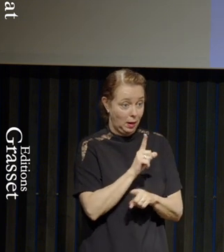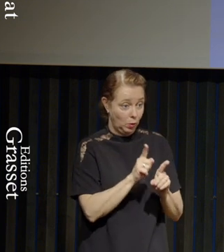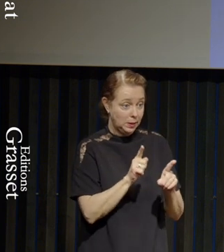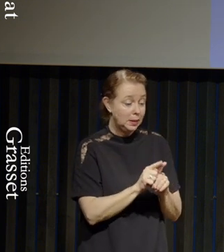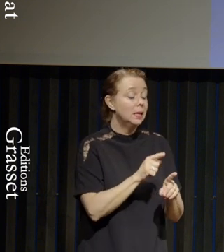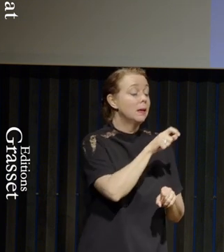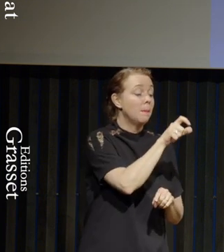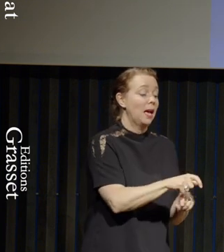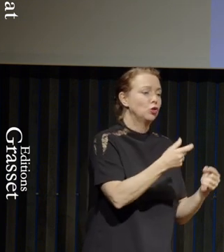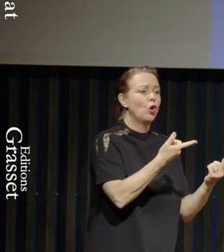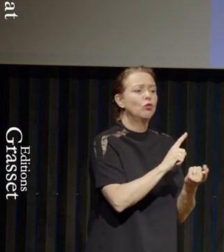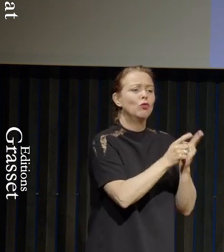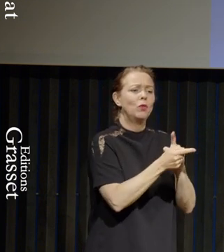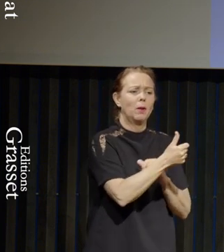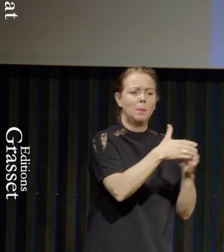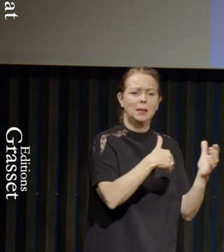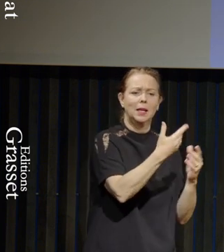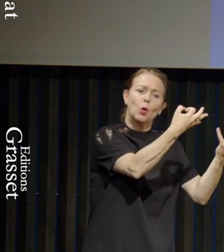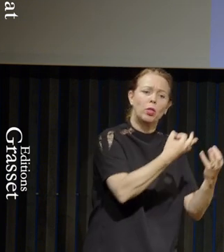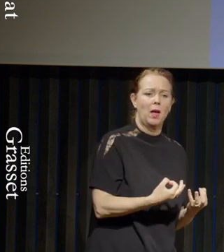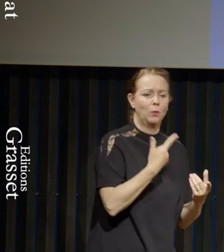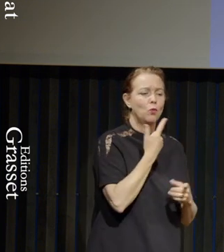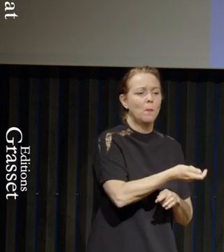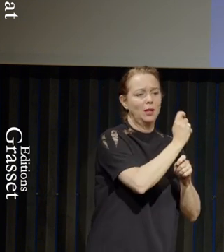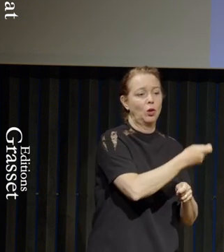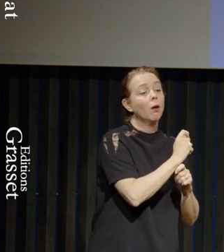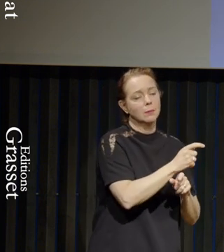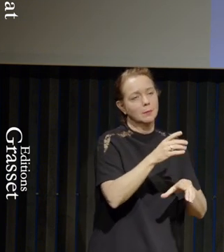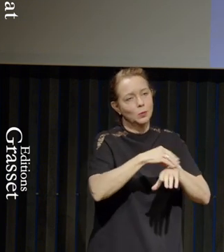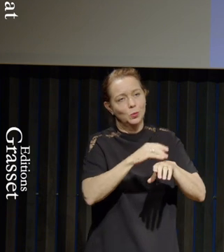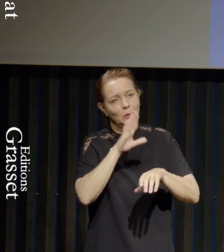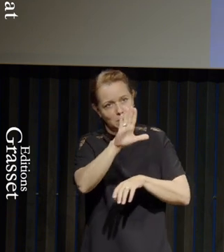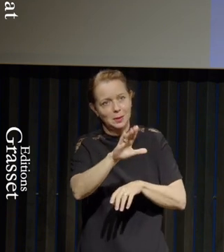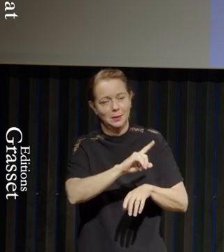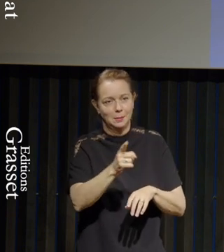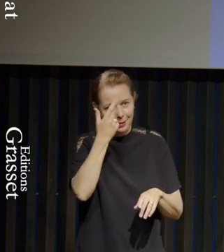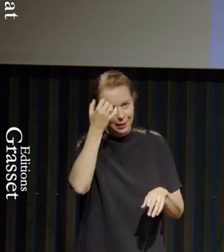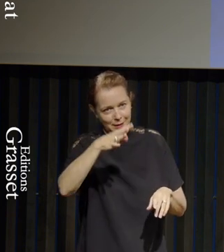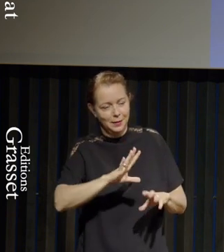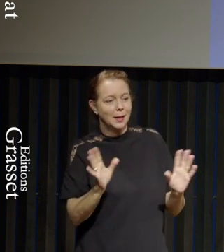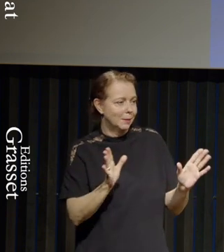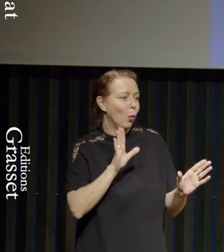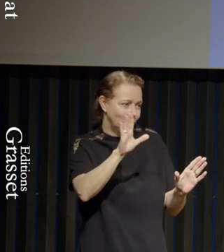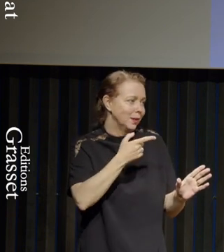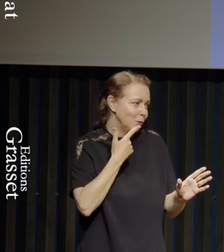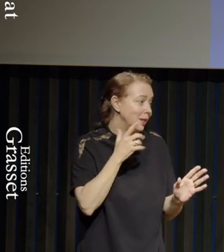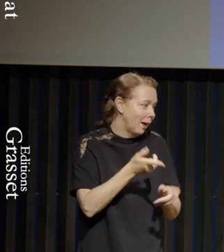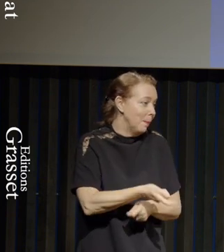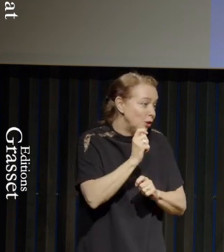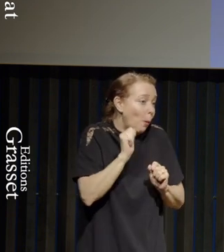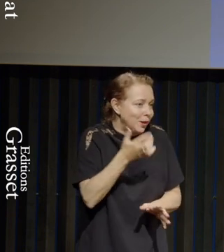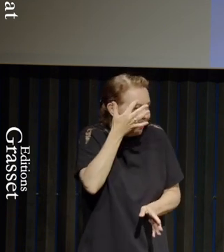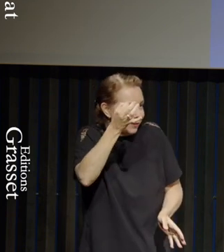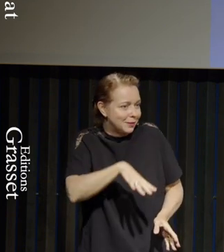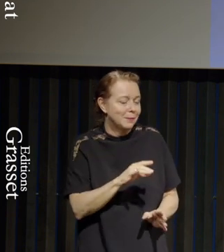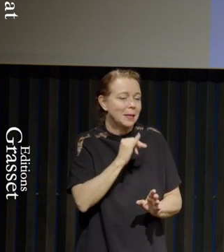comptable ou pêcheur, alors c'est la représentation que les Suédois ont d'un métier n'étant pas lié à la créativité, c'est discutable, hein. Les